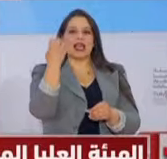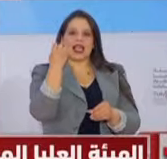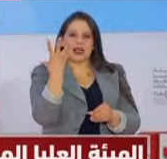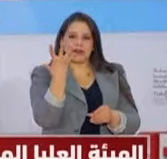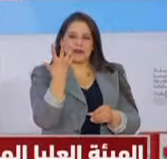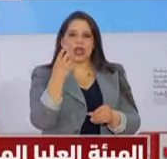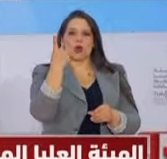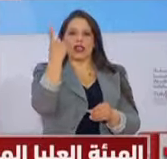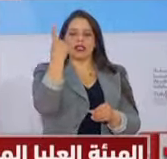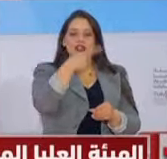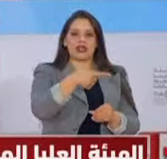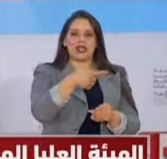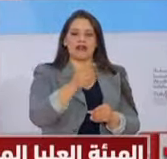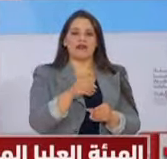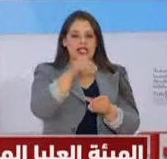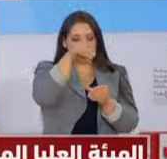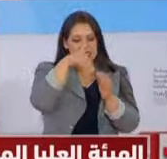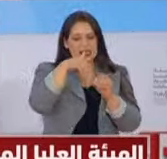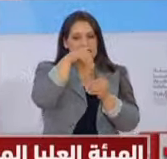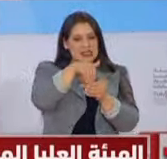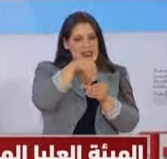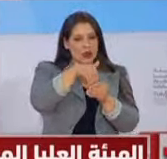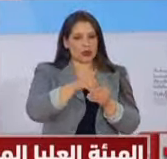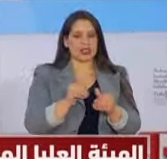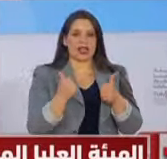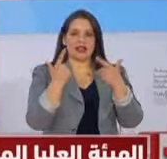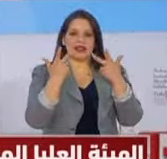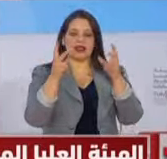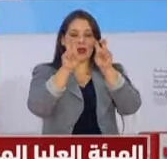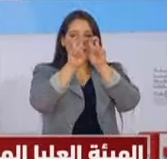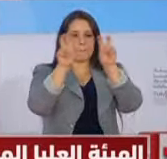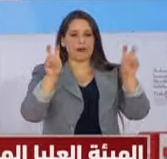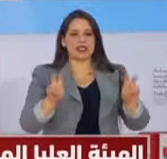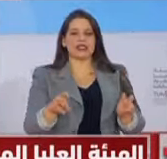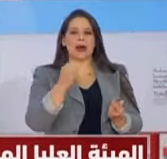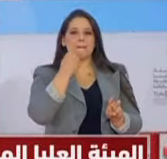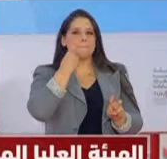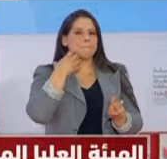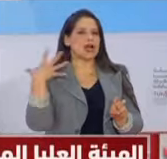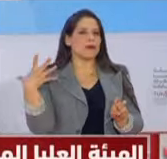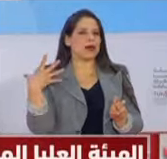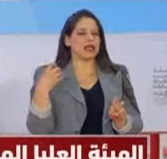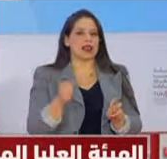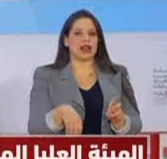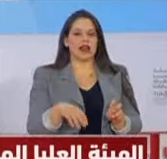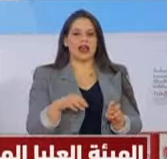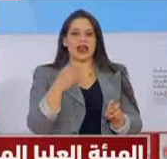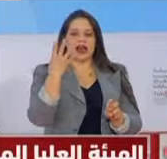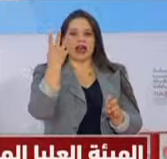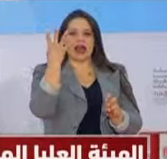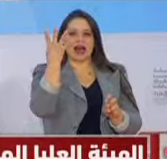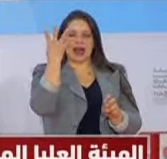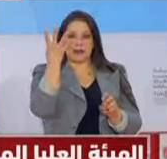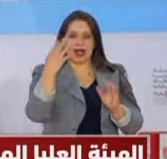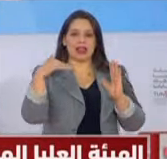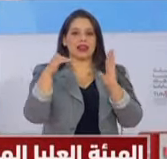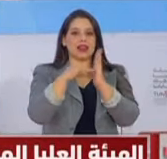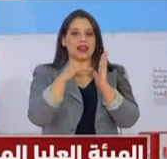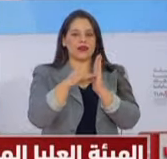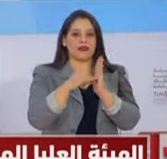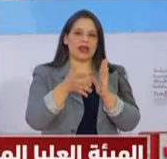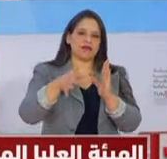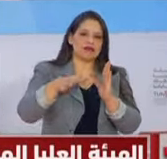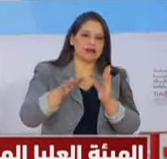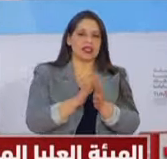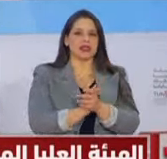1442 صوت عدد اوراق التصويت البيضاء 4504 ورقه عدد